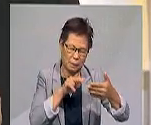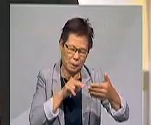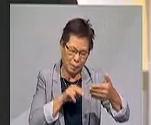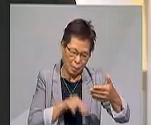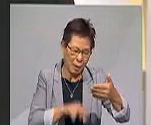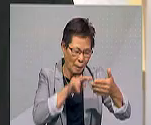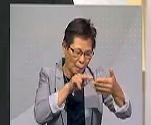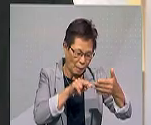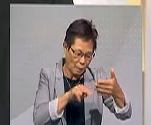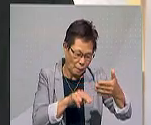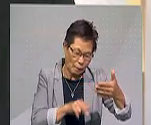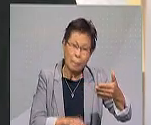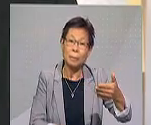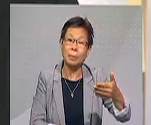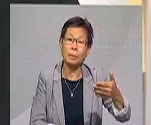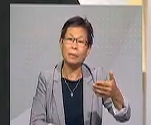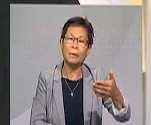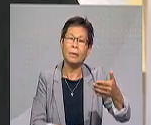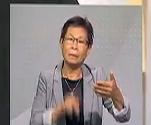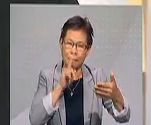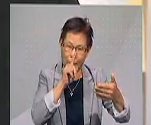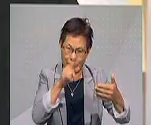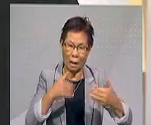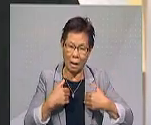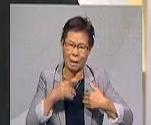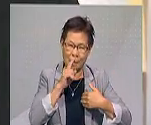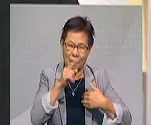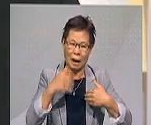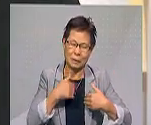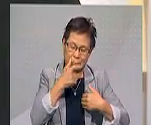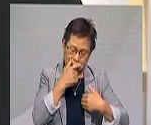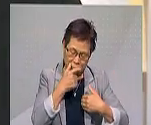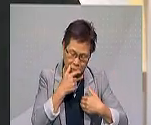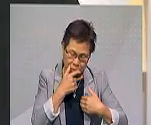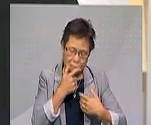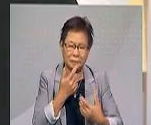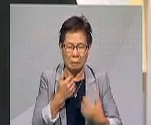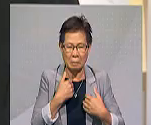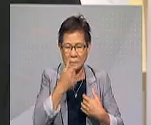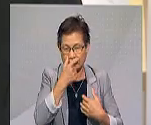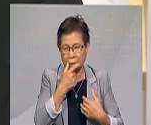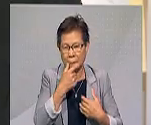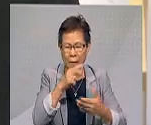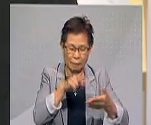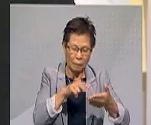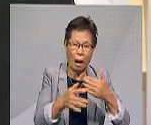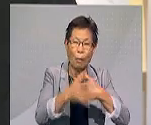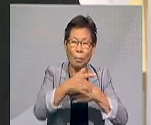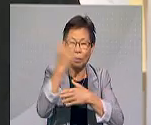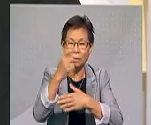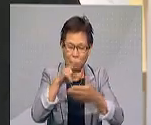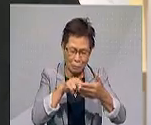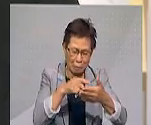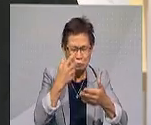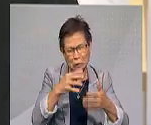sampai dari satu part tu memang ada sedih sebab dia. Kak Nama baca skrip memang awal tu Kak Nama dah menangis